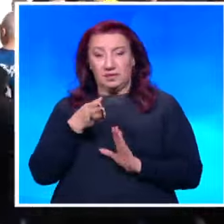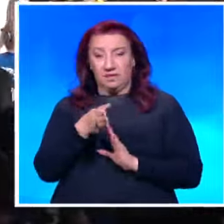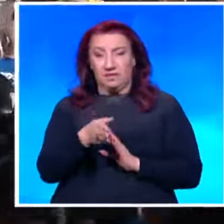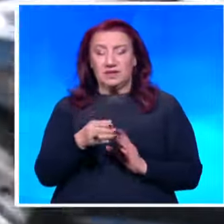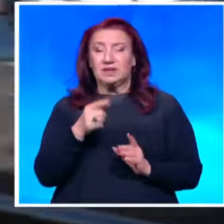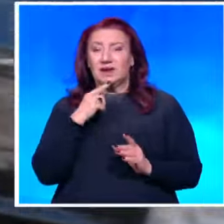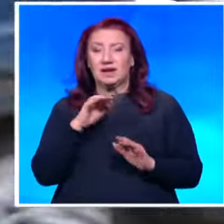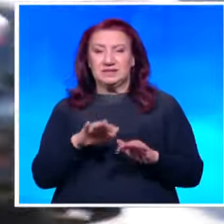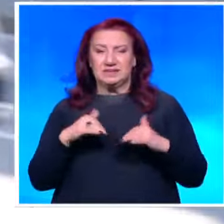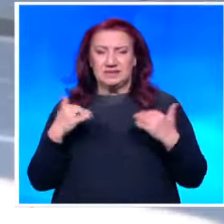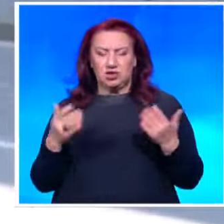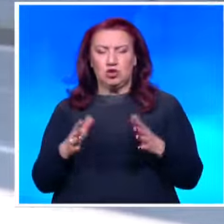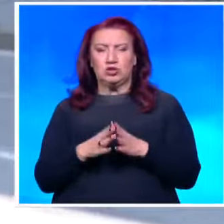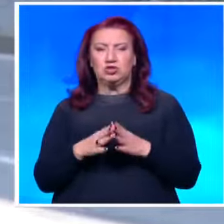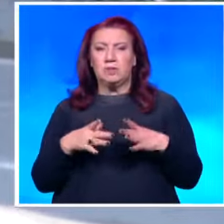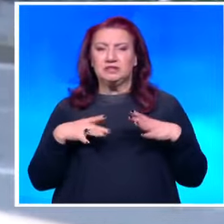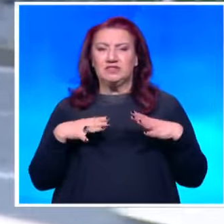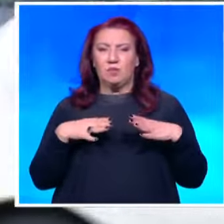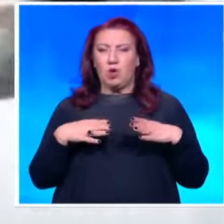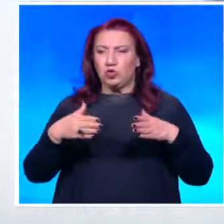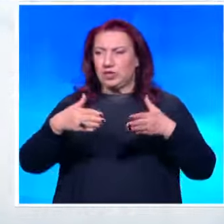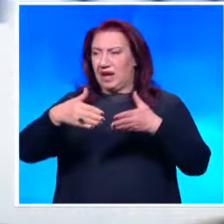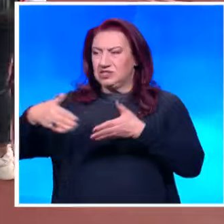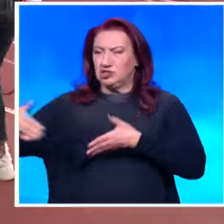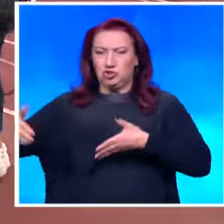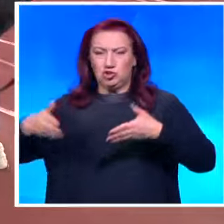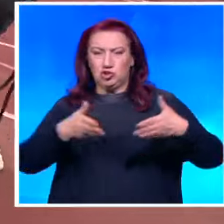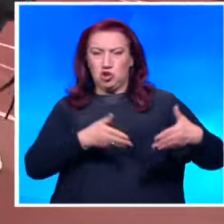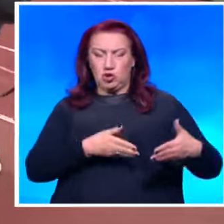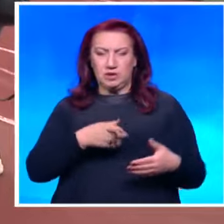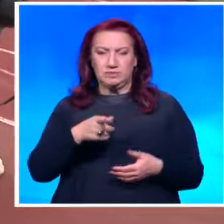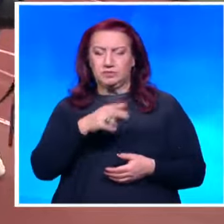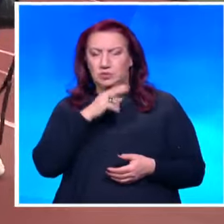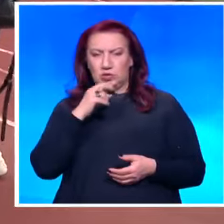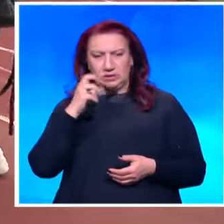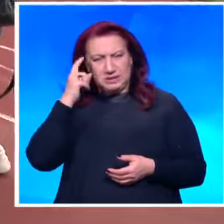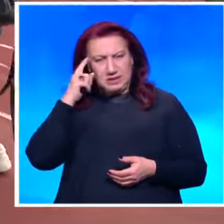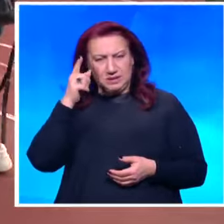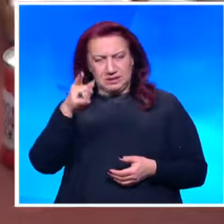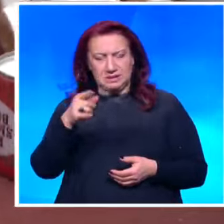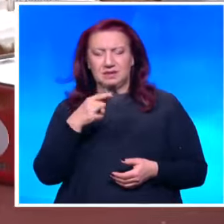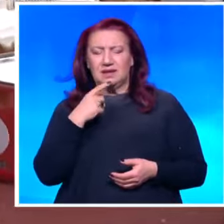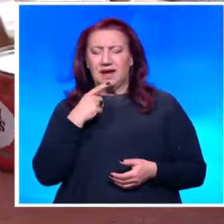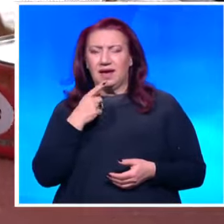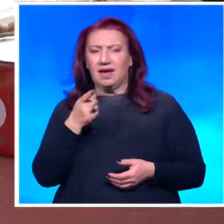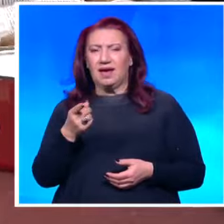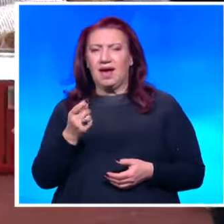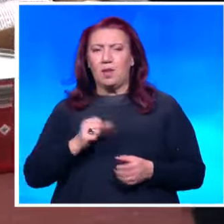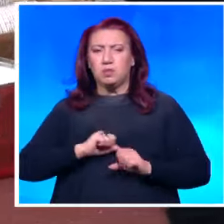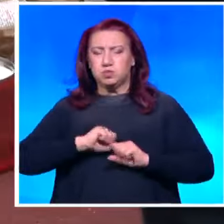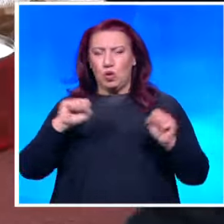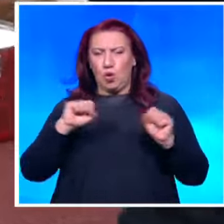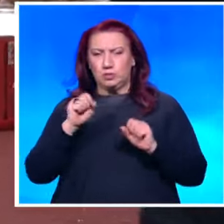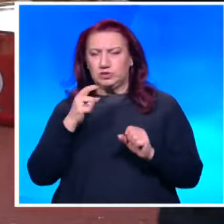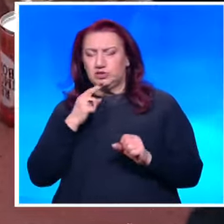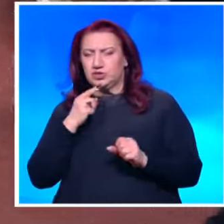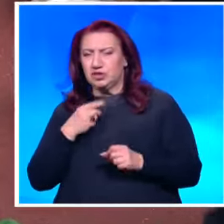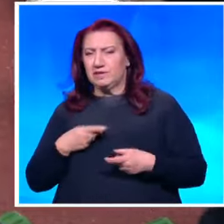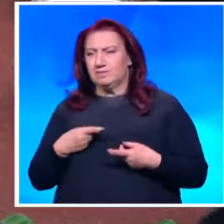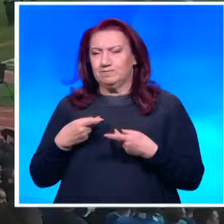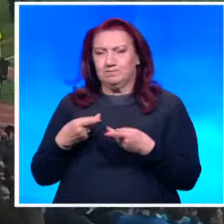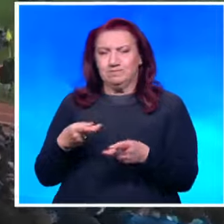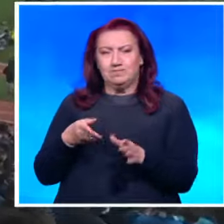буферни зони. От СДВР знаят, че пиротехниката се внася на стадиона дни преди матча. Точно затова през